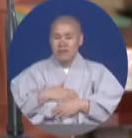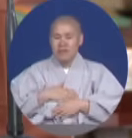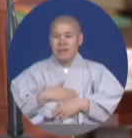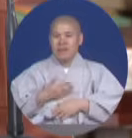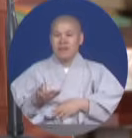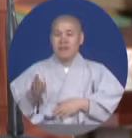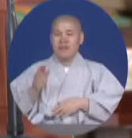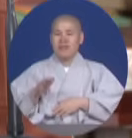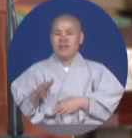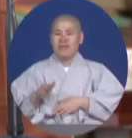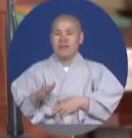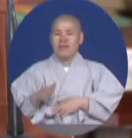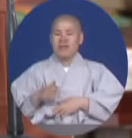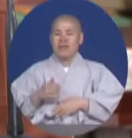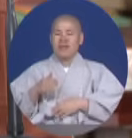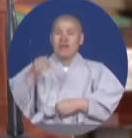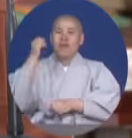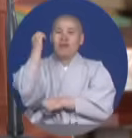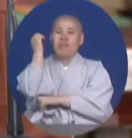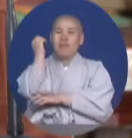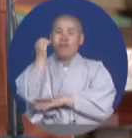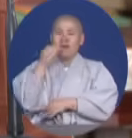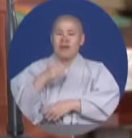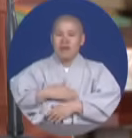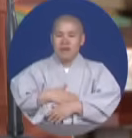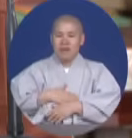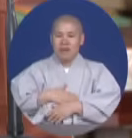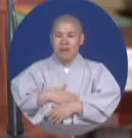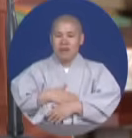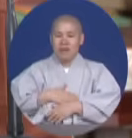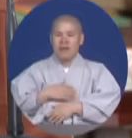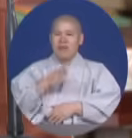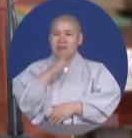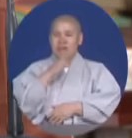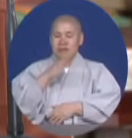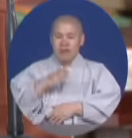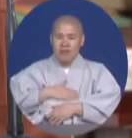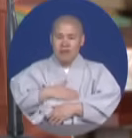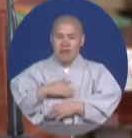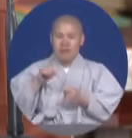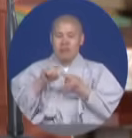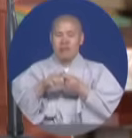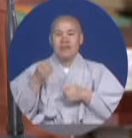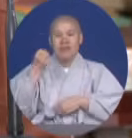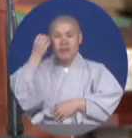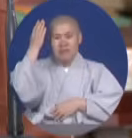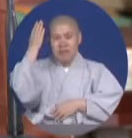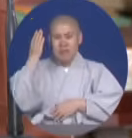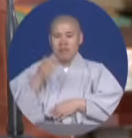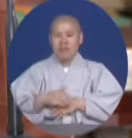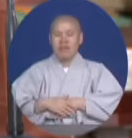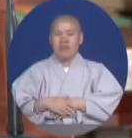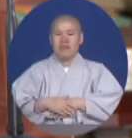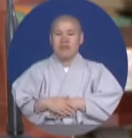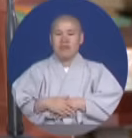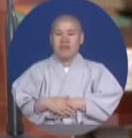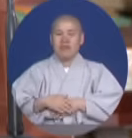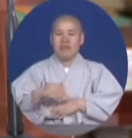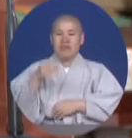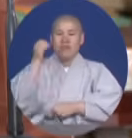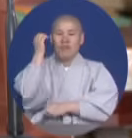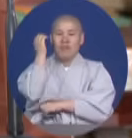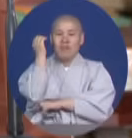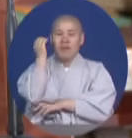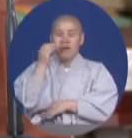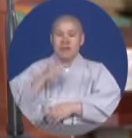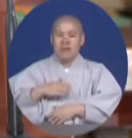알고 보나, 지나, 이거를 잊어버렸다 이거죠. 그 보나와